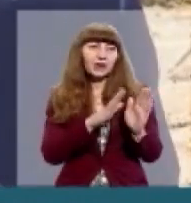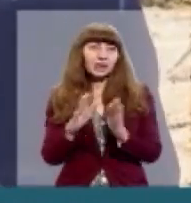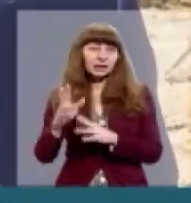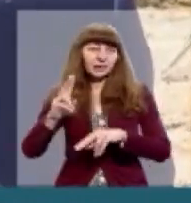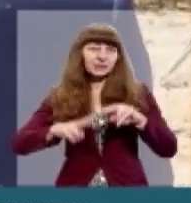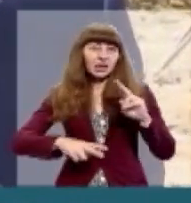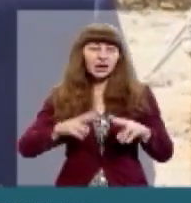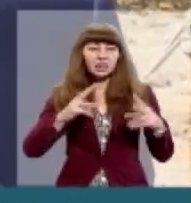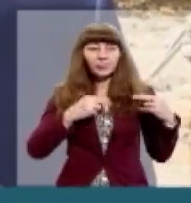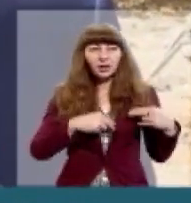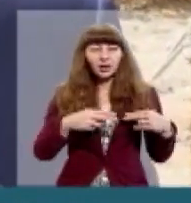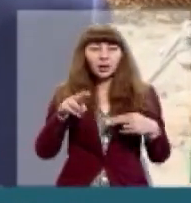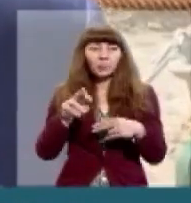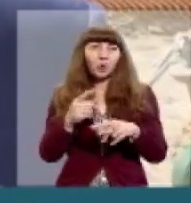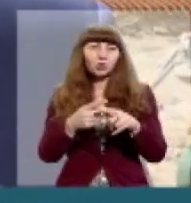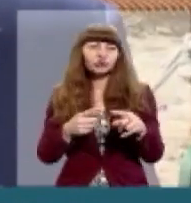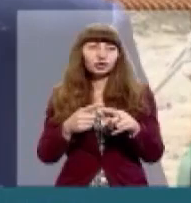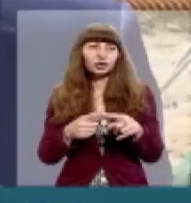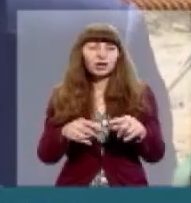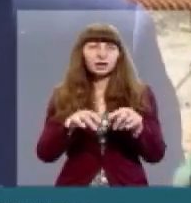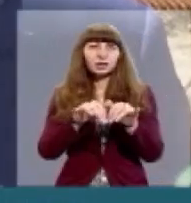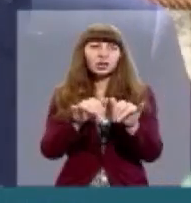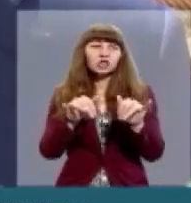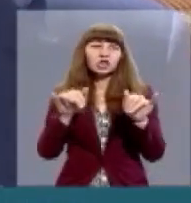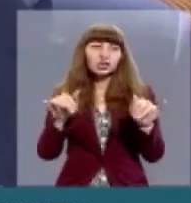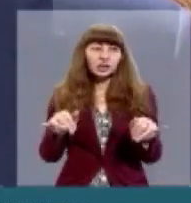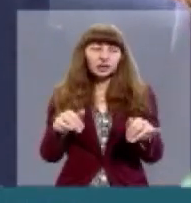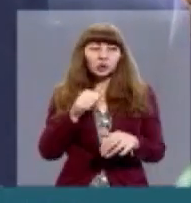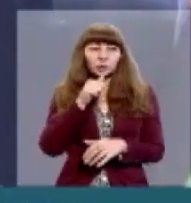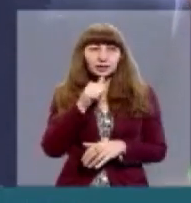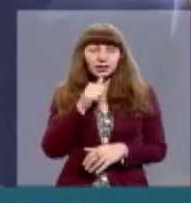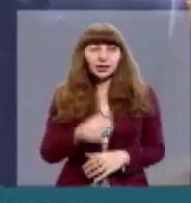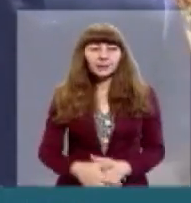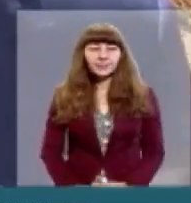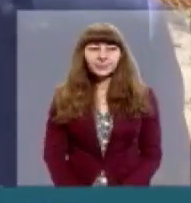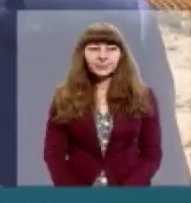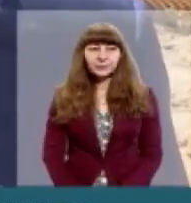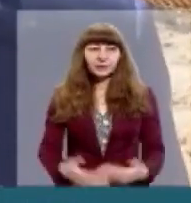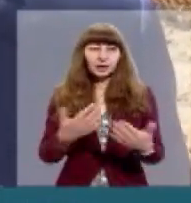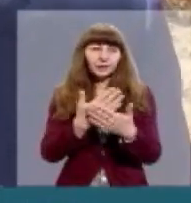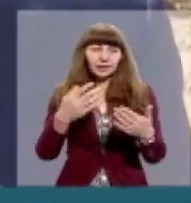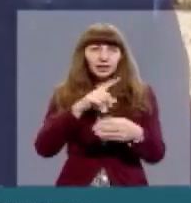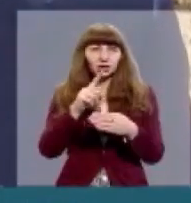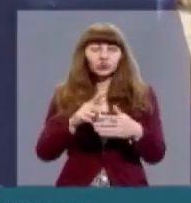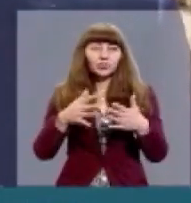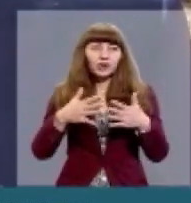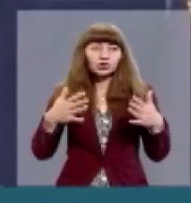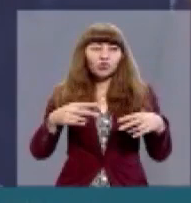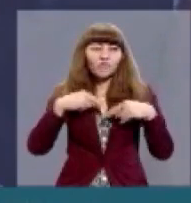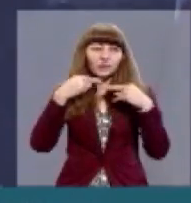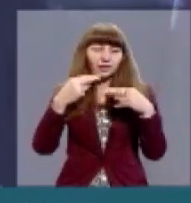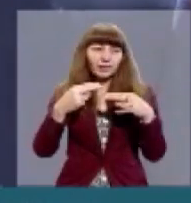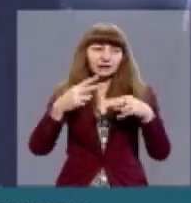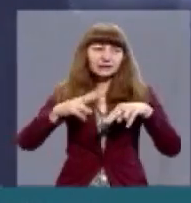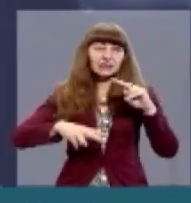жүргізудің органдары арқылы сол сапалы жұмыс істеуін қадағалау керек. Тағы да айтарым, ең негізгі мәселе